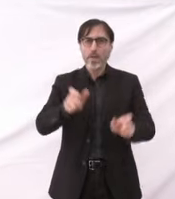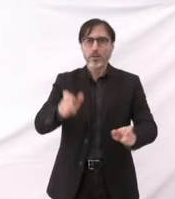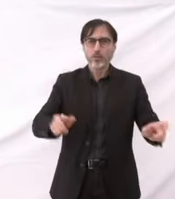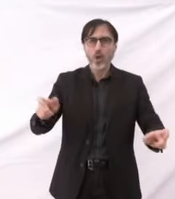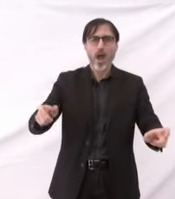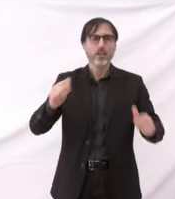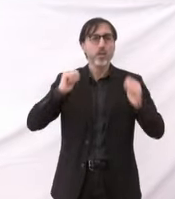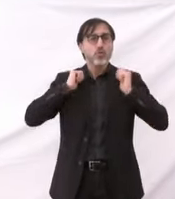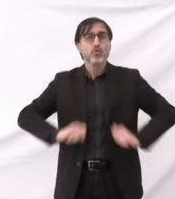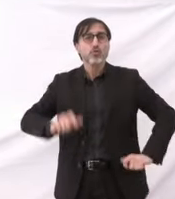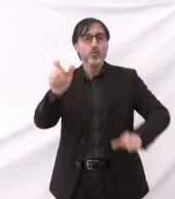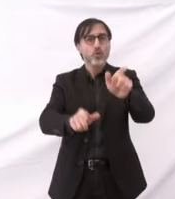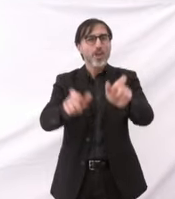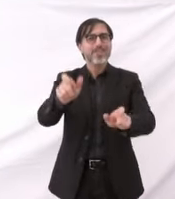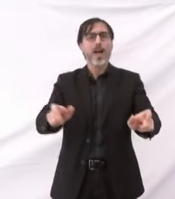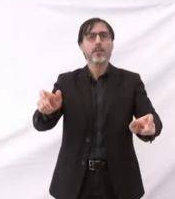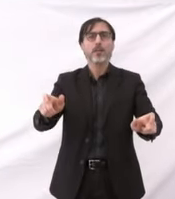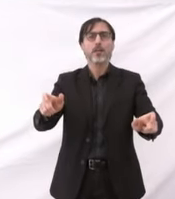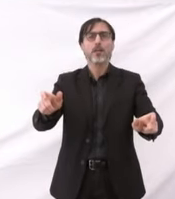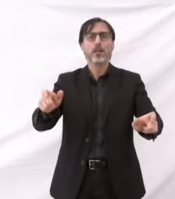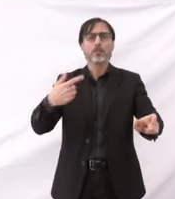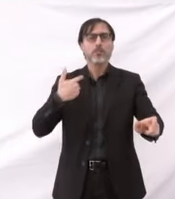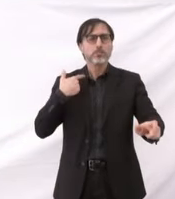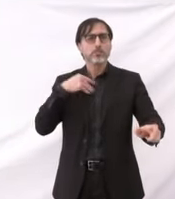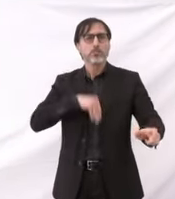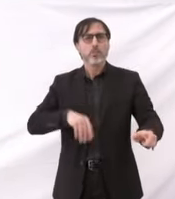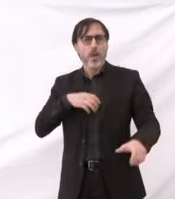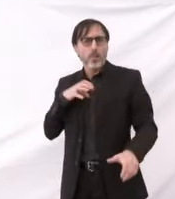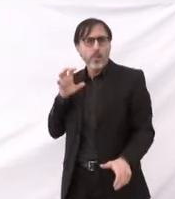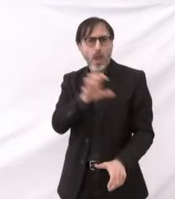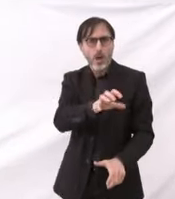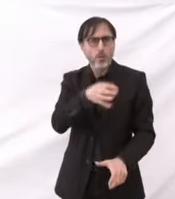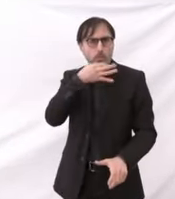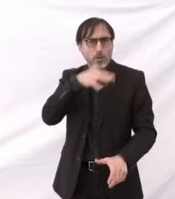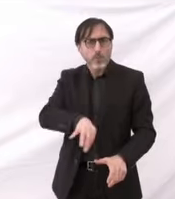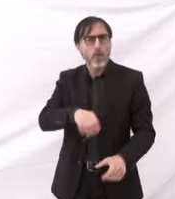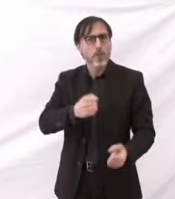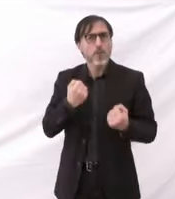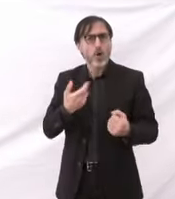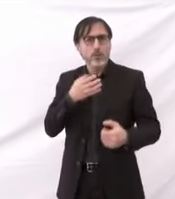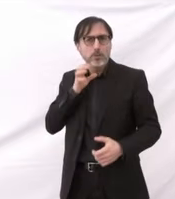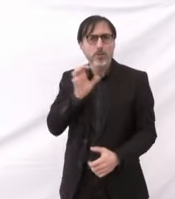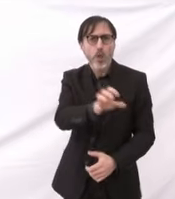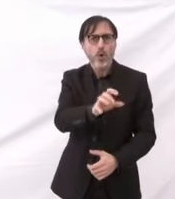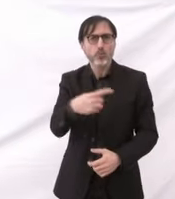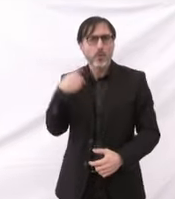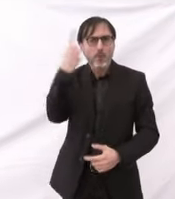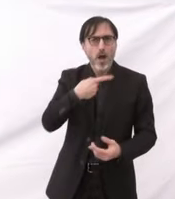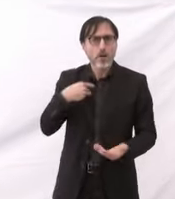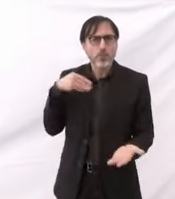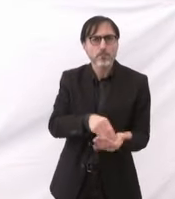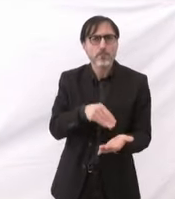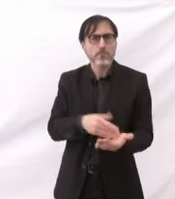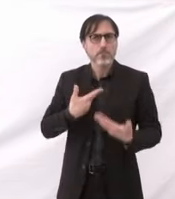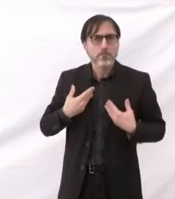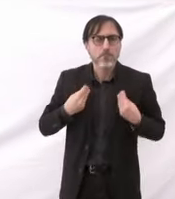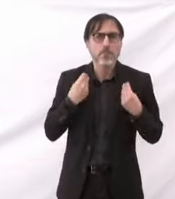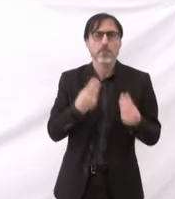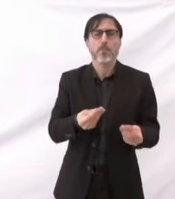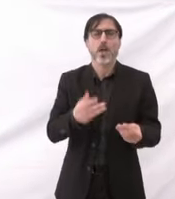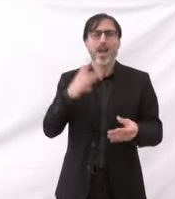a quei cittadini che hanno trovato la forza di denunciare, di metterci la faccia, di